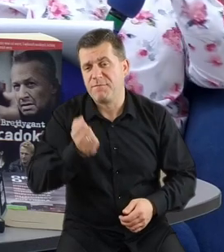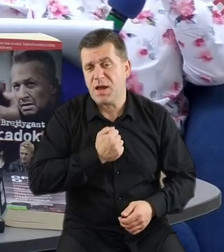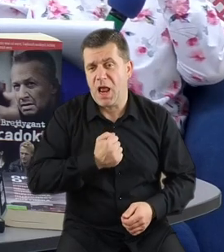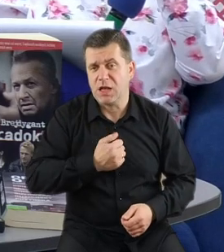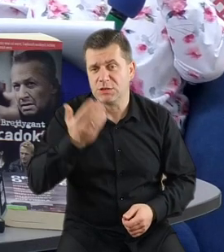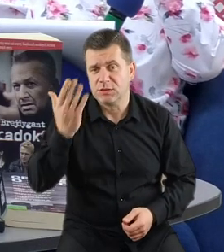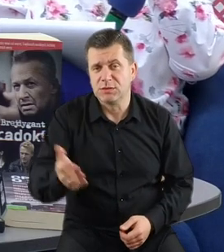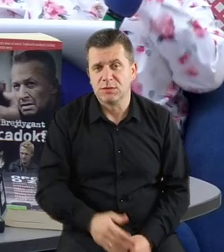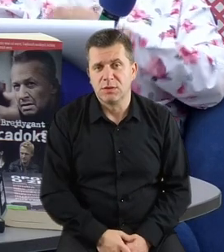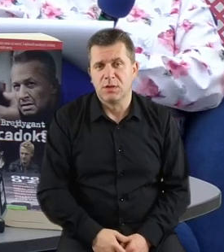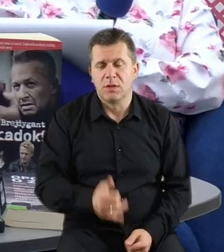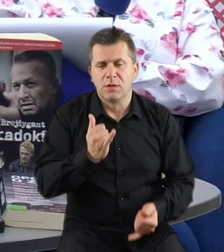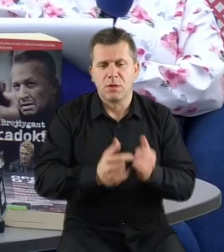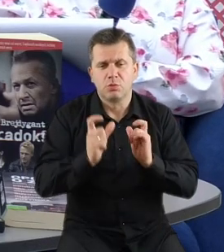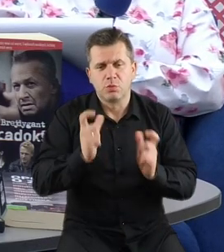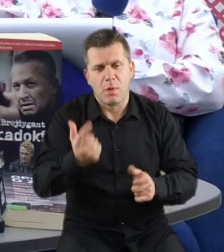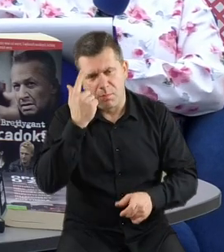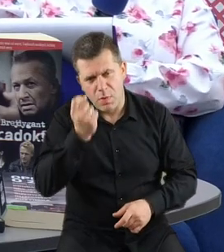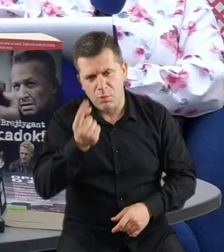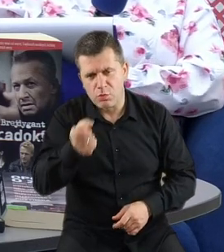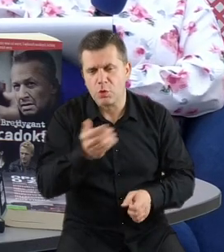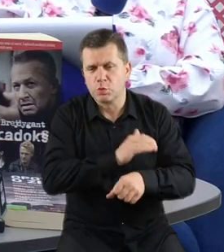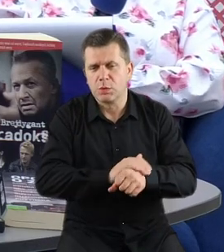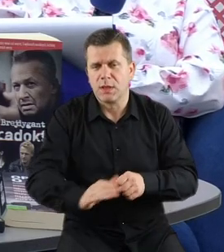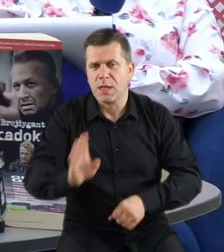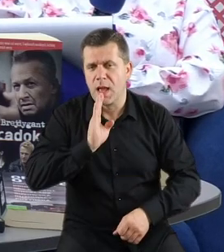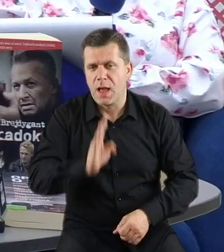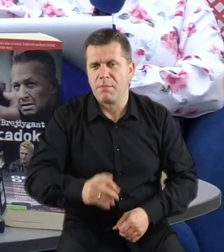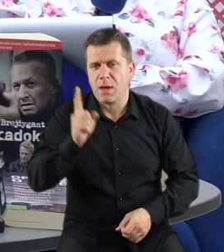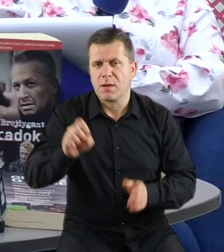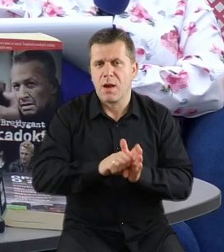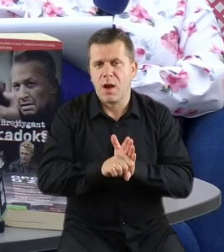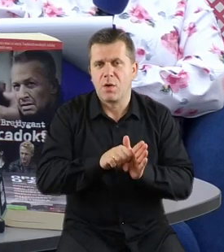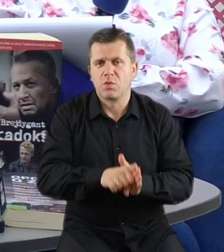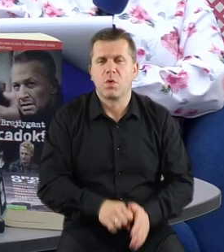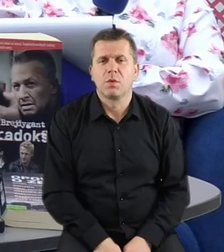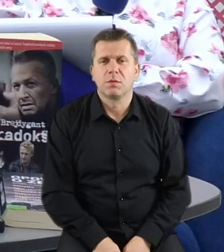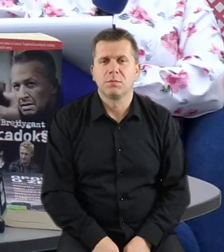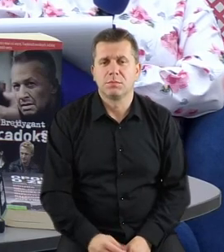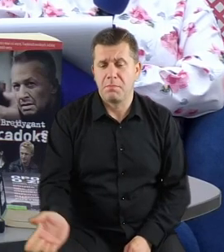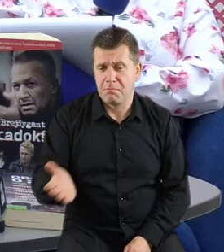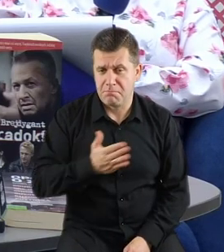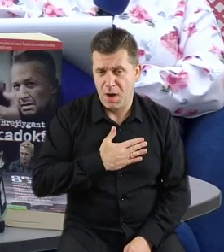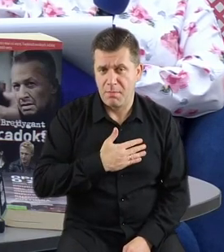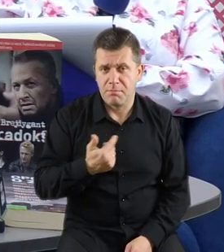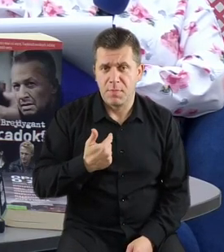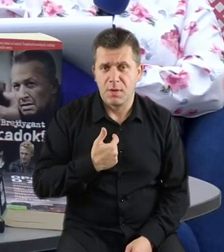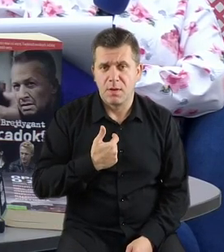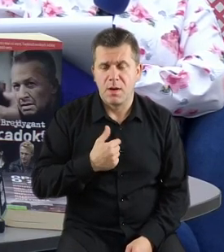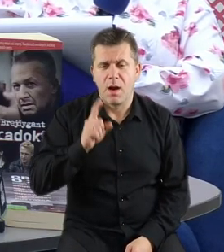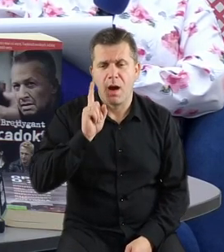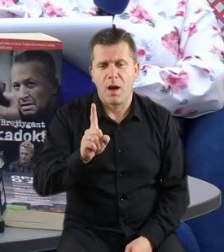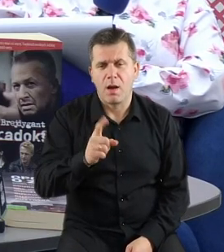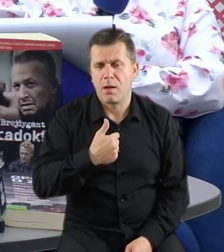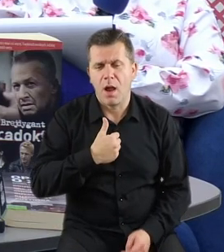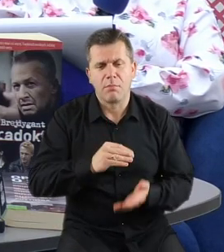więc jeżeli w ogóle mi jakiś krąży, to jest to słynny amerykański aktor. Czy mam, ale nie, ja